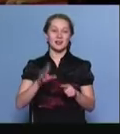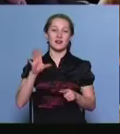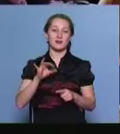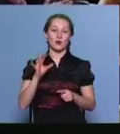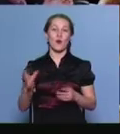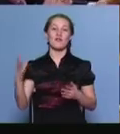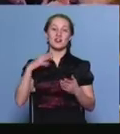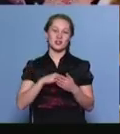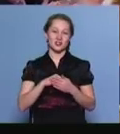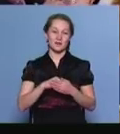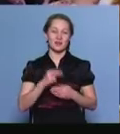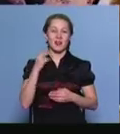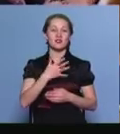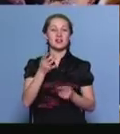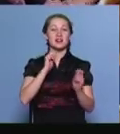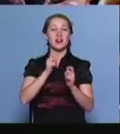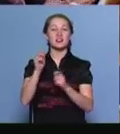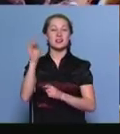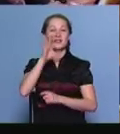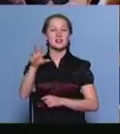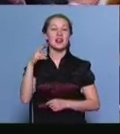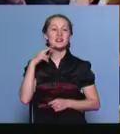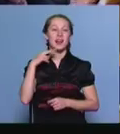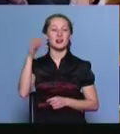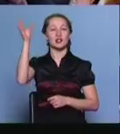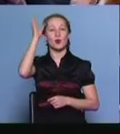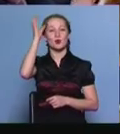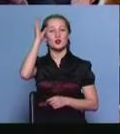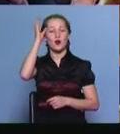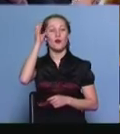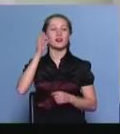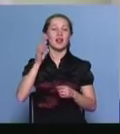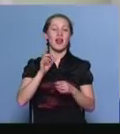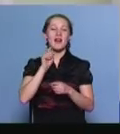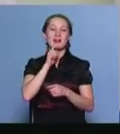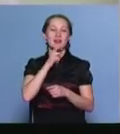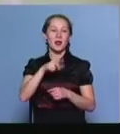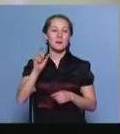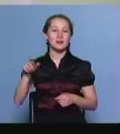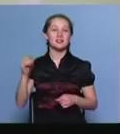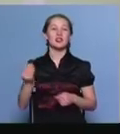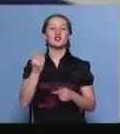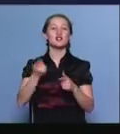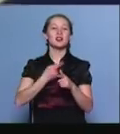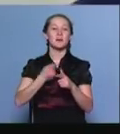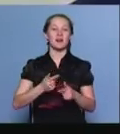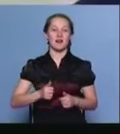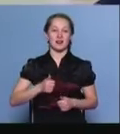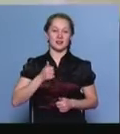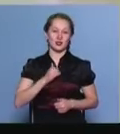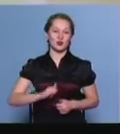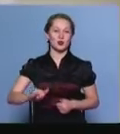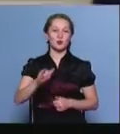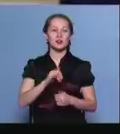заложилось. В числе награжденных известные литераторы, ученые, аграрии, экономисты, те, чьими успехами Удмуртия гордится.